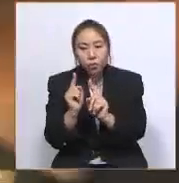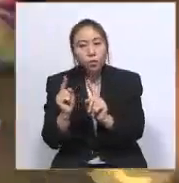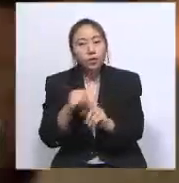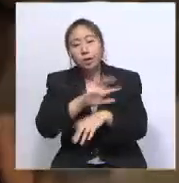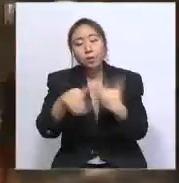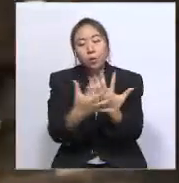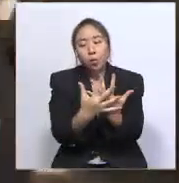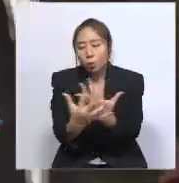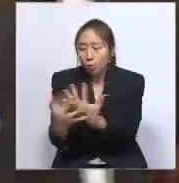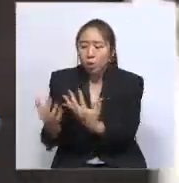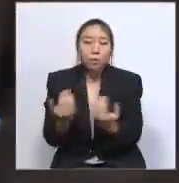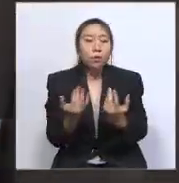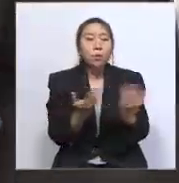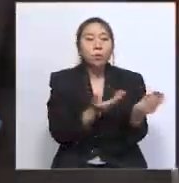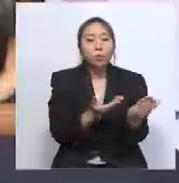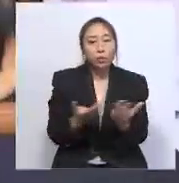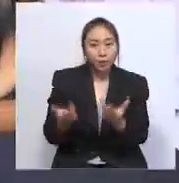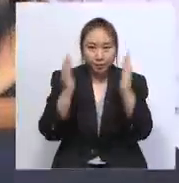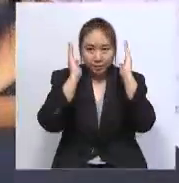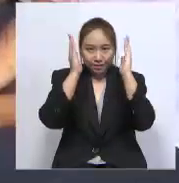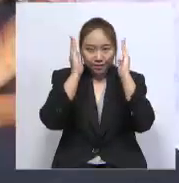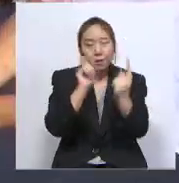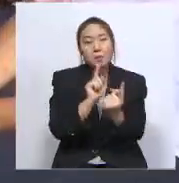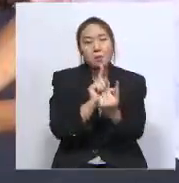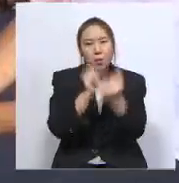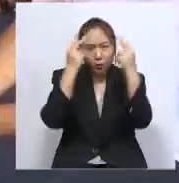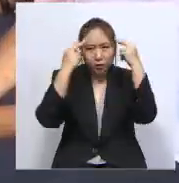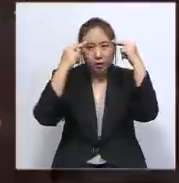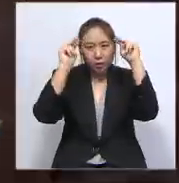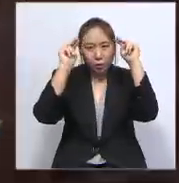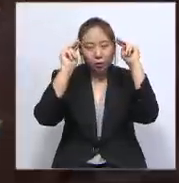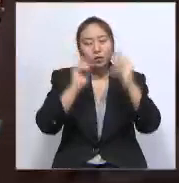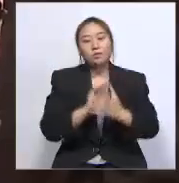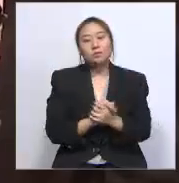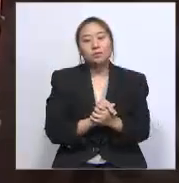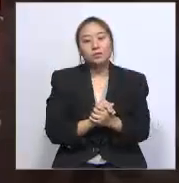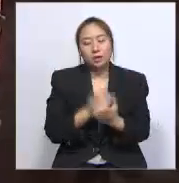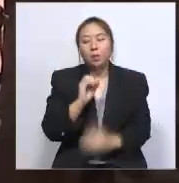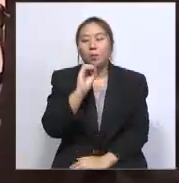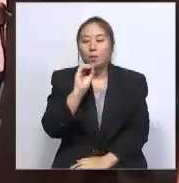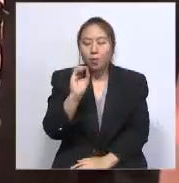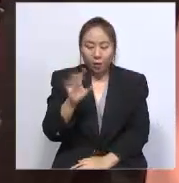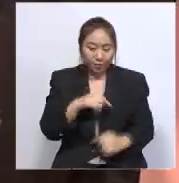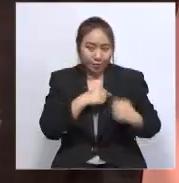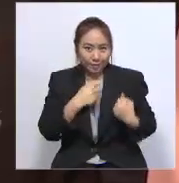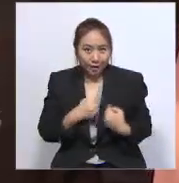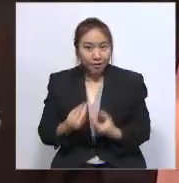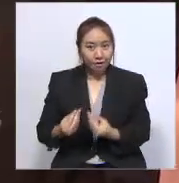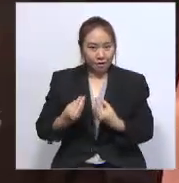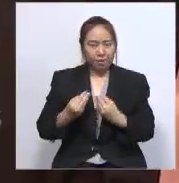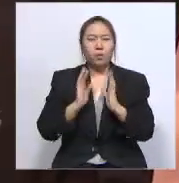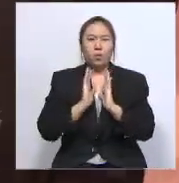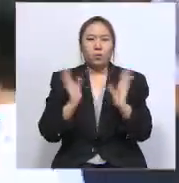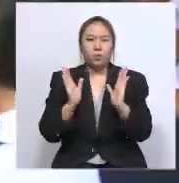มารอให้การต้อนรับก็ต่างตั้งใจที่จะมาเจอกับนายกรัฐมนตรีนายกรัฐมนตรีก็ได้กล่าวขอบคุณในน้ำใจและกำลังใจเ